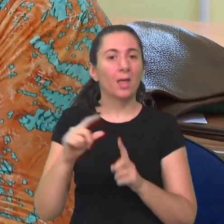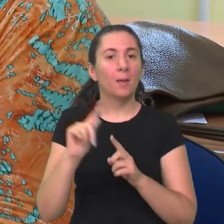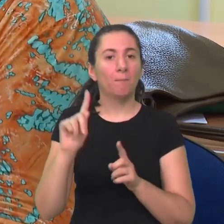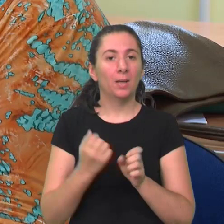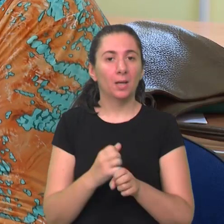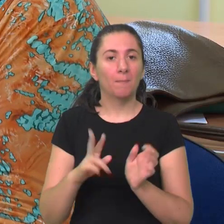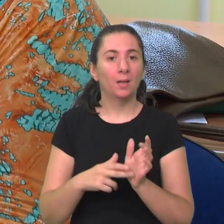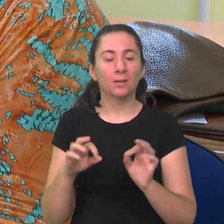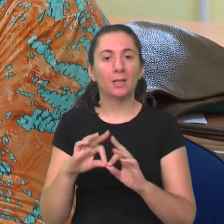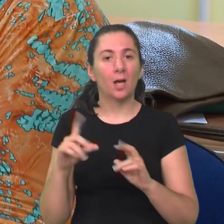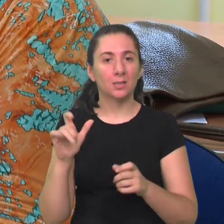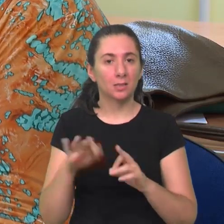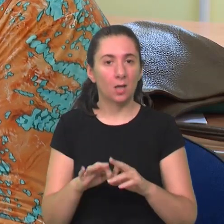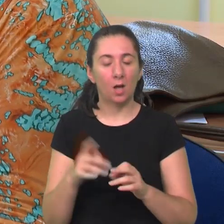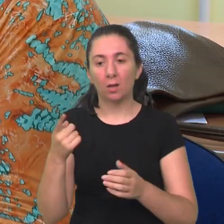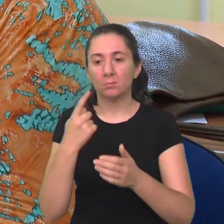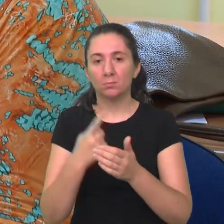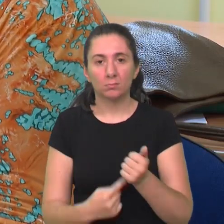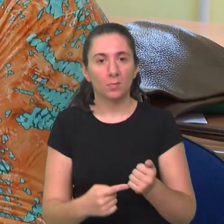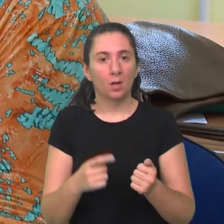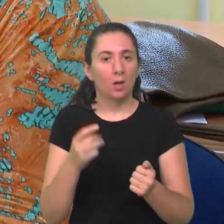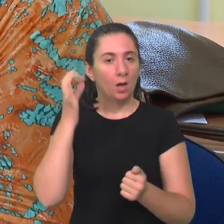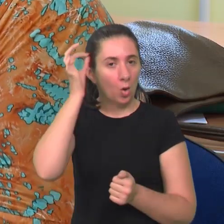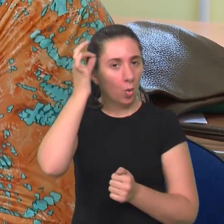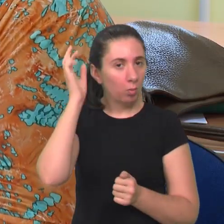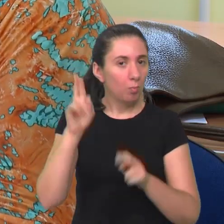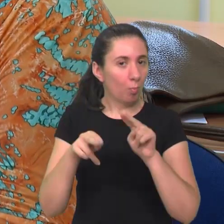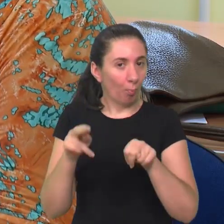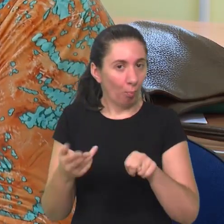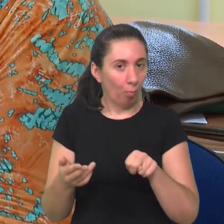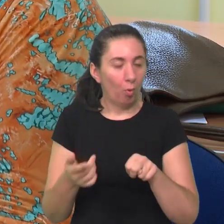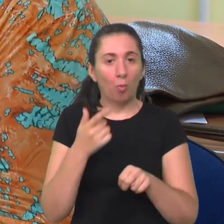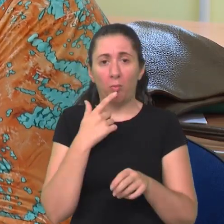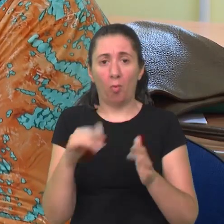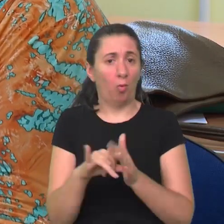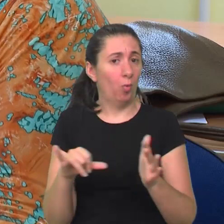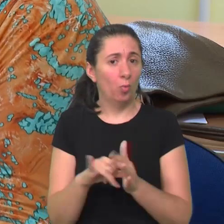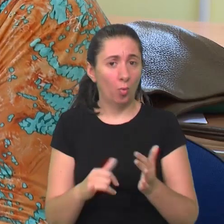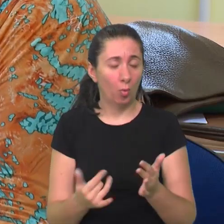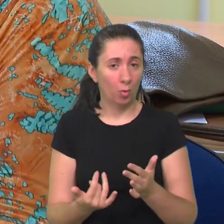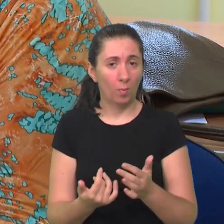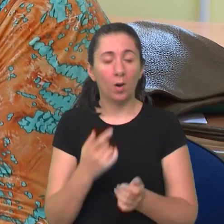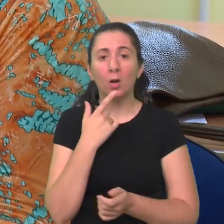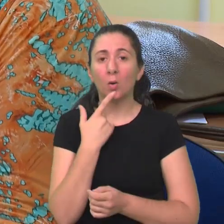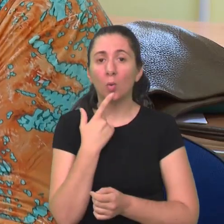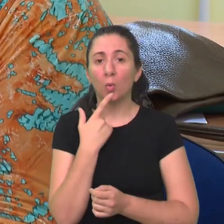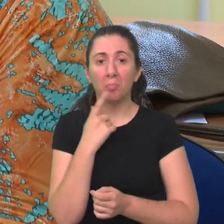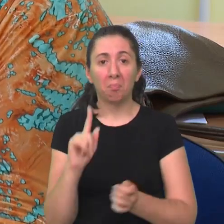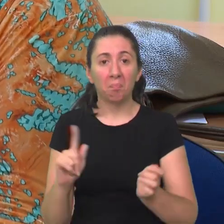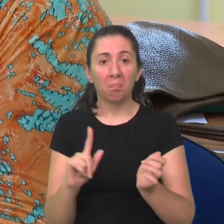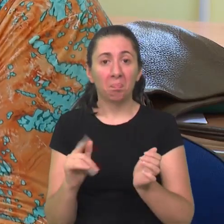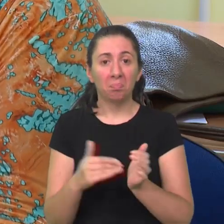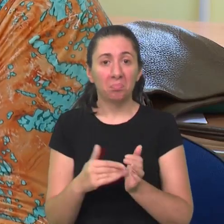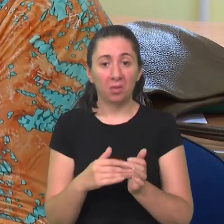Depigmentacija, prestanak aktivnosti melanocita u bulbusu vlasi, koja je fiziološka, normalna i koja zapravo uopće ne